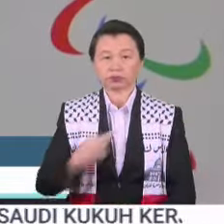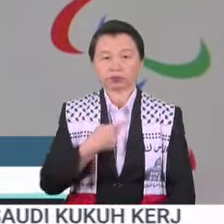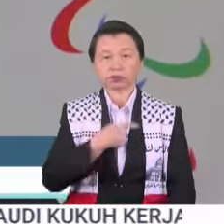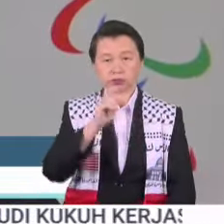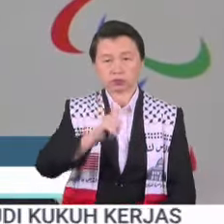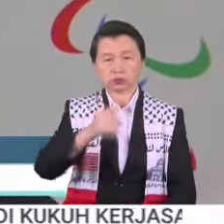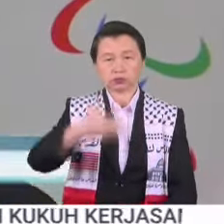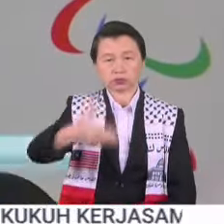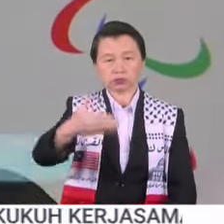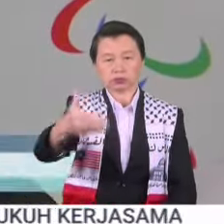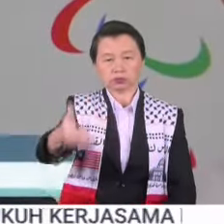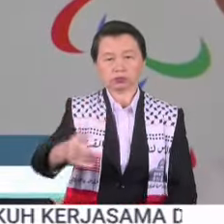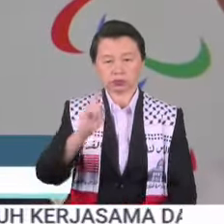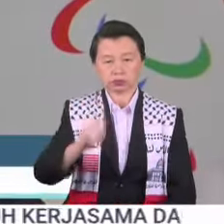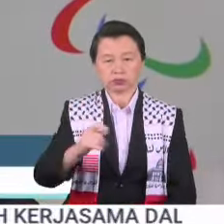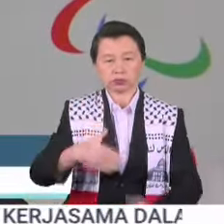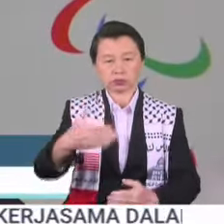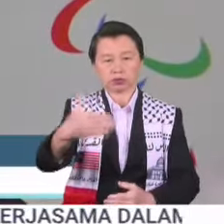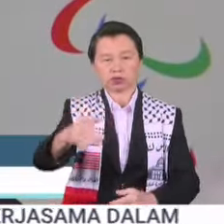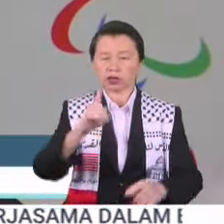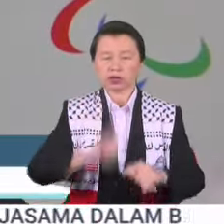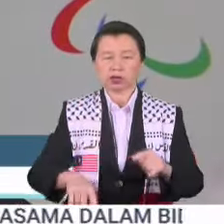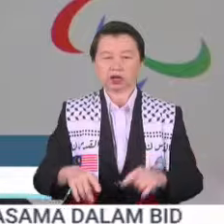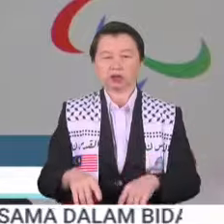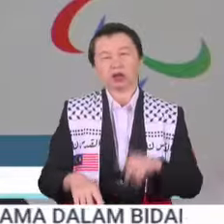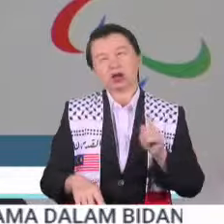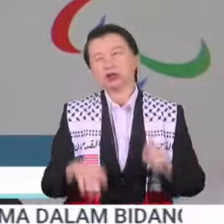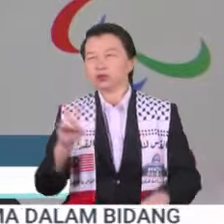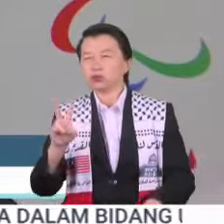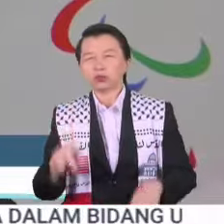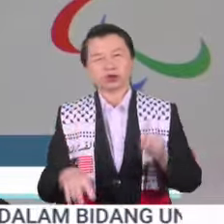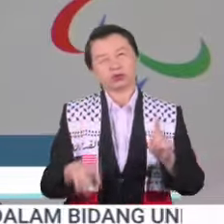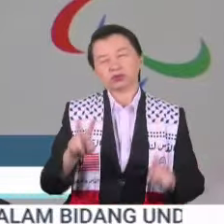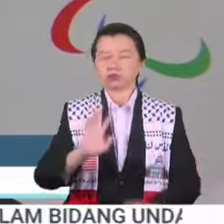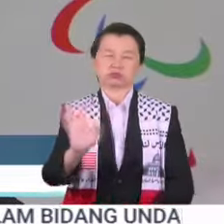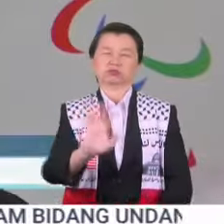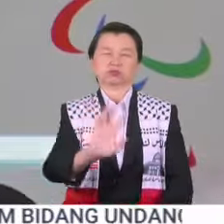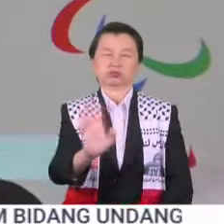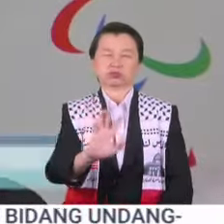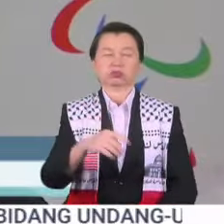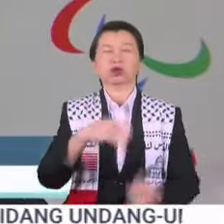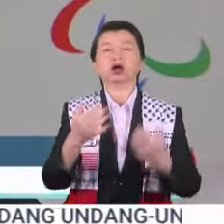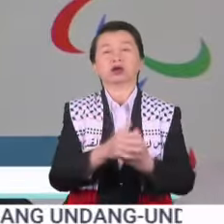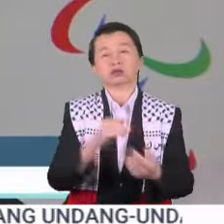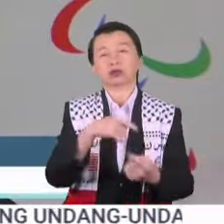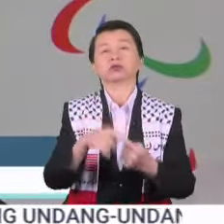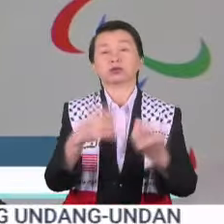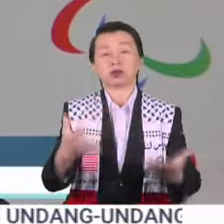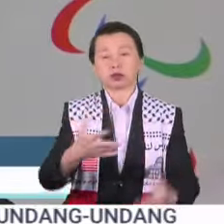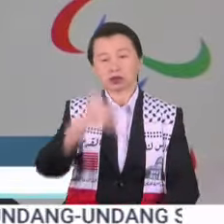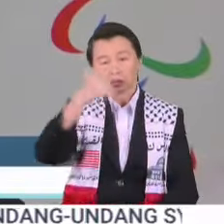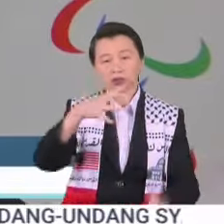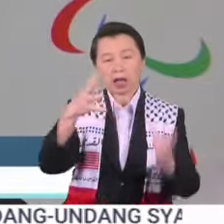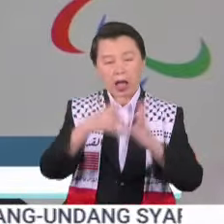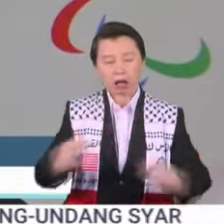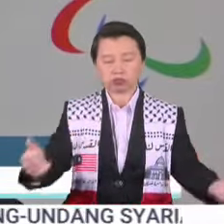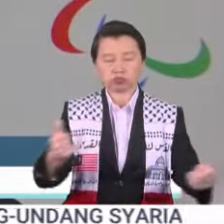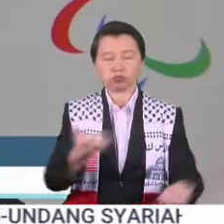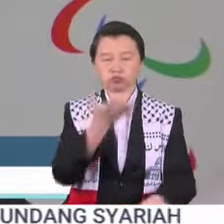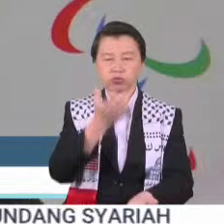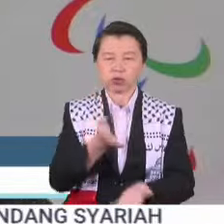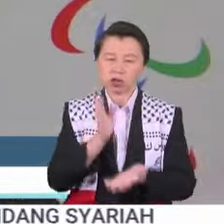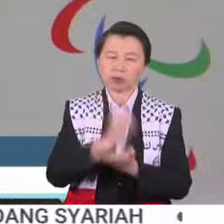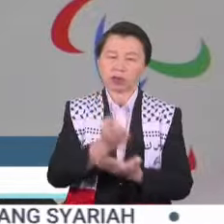forward, kita kena maju ke hadapan. Tak boleh rasa 2-1 no more. Sampai bila negara kerajaan habis duit kita untuk